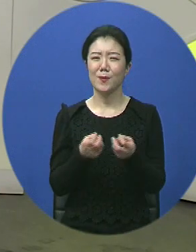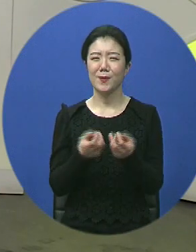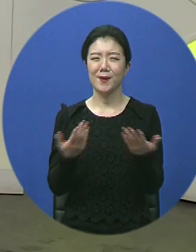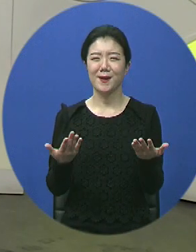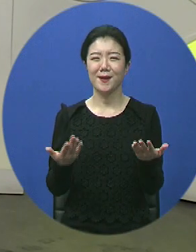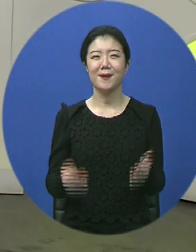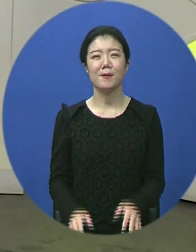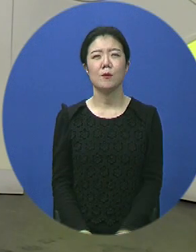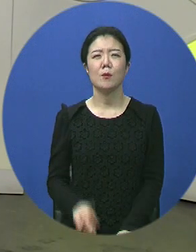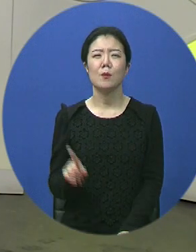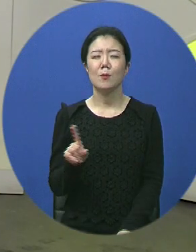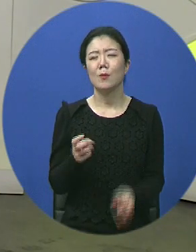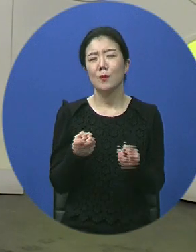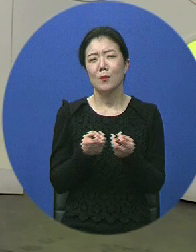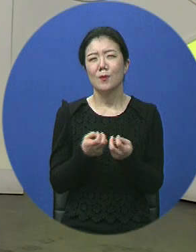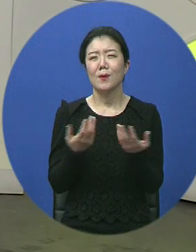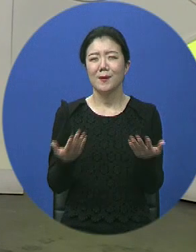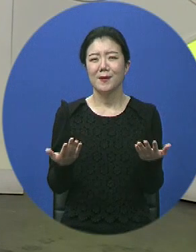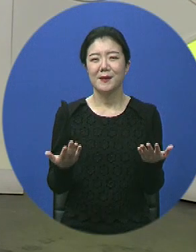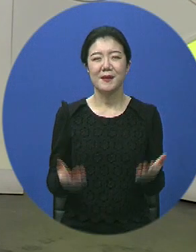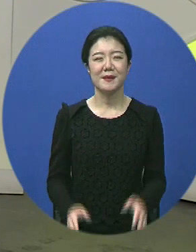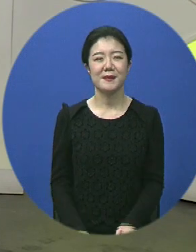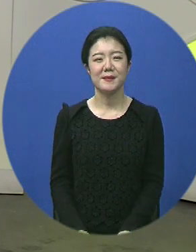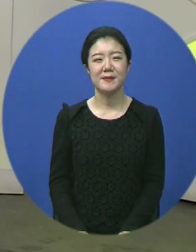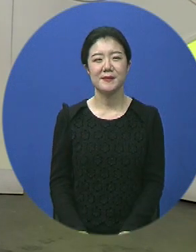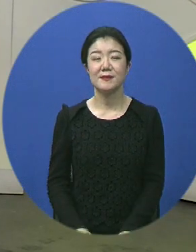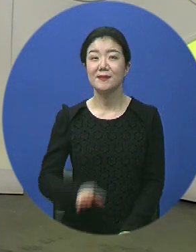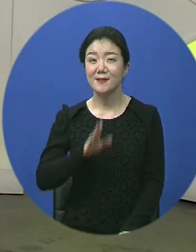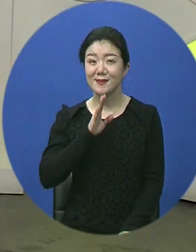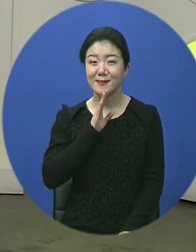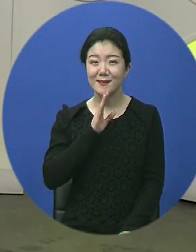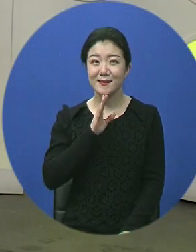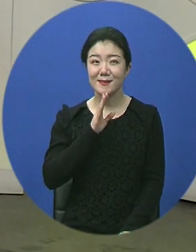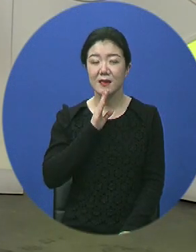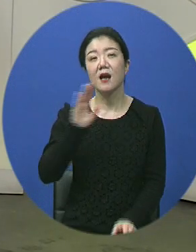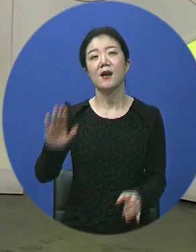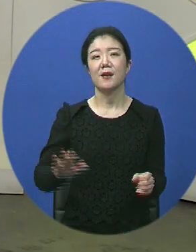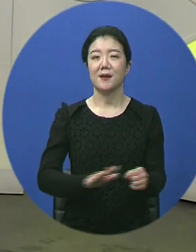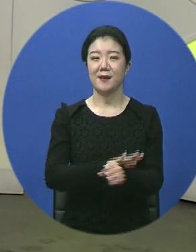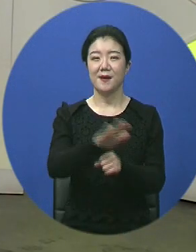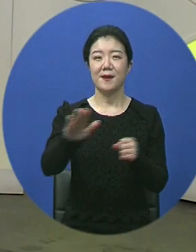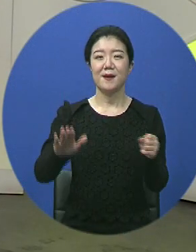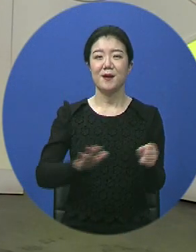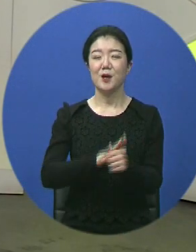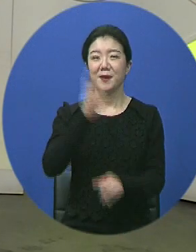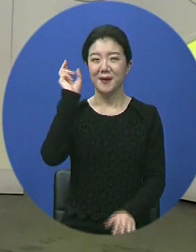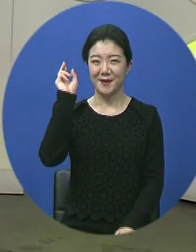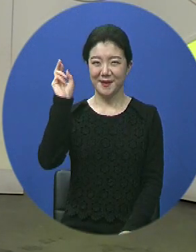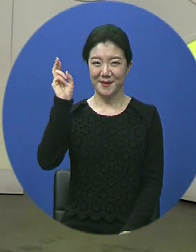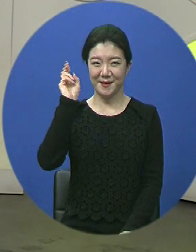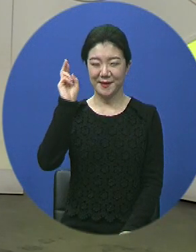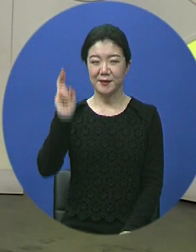어쩌면 좋아, 어쩌면 좋아, 정말 정말 살아봐.